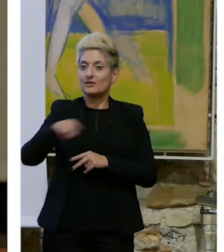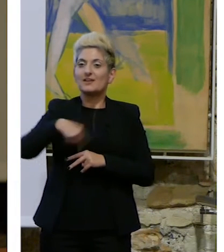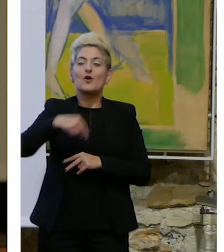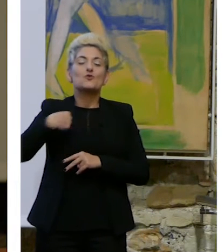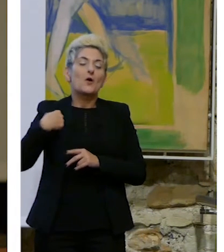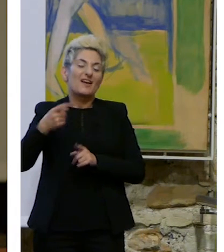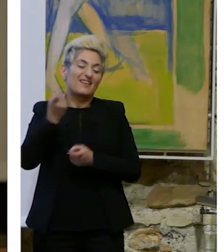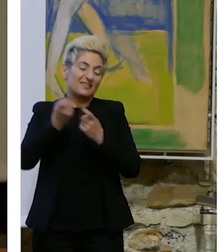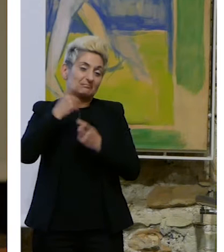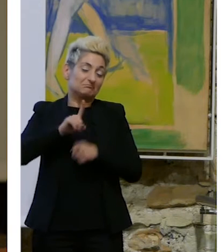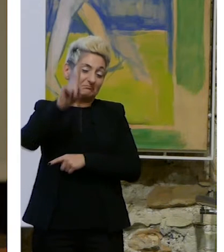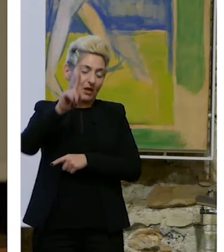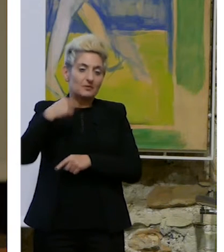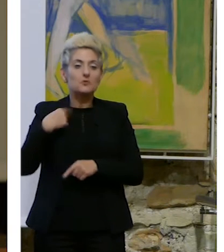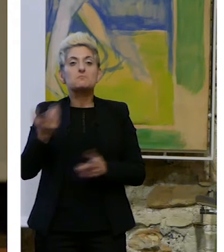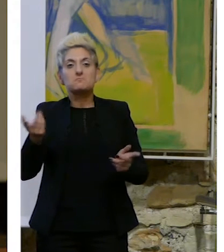brianzoli, toccai